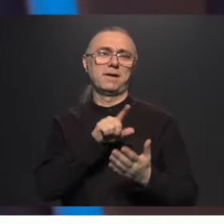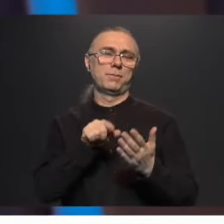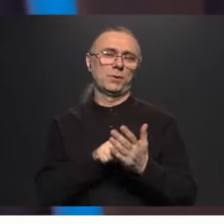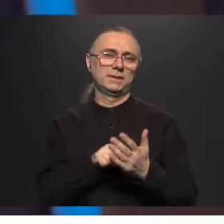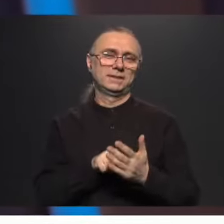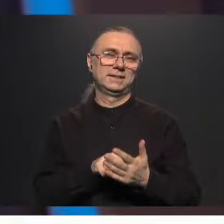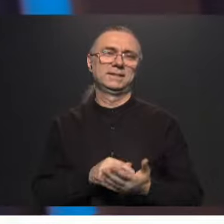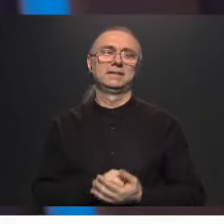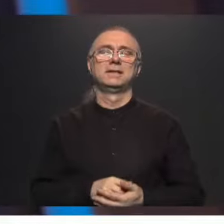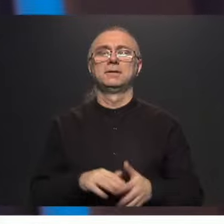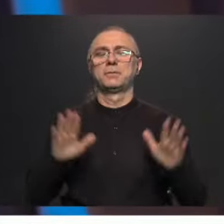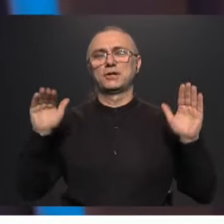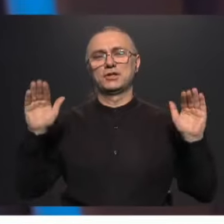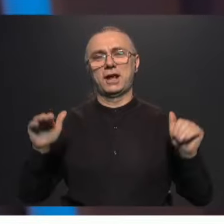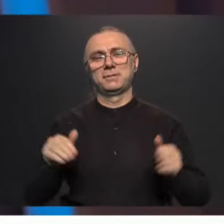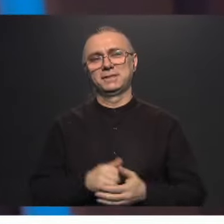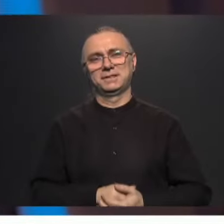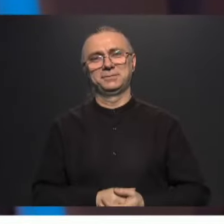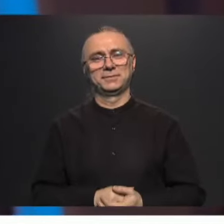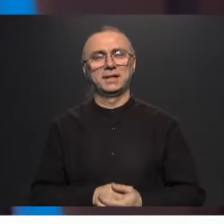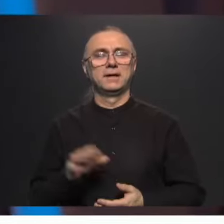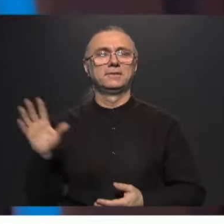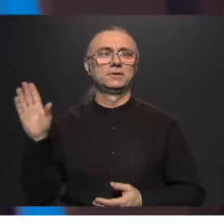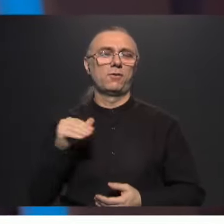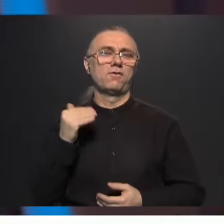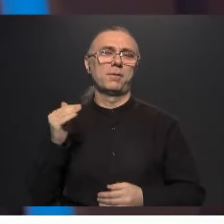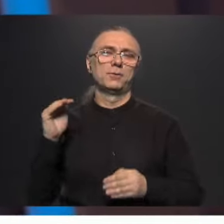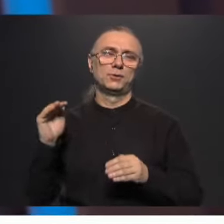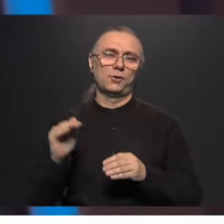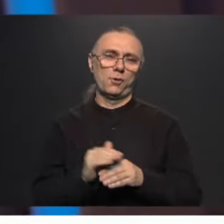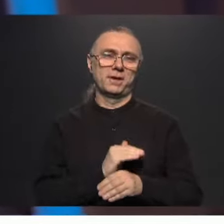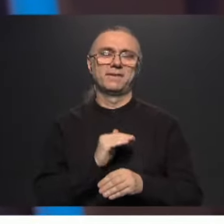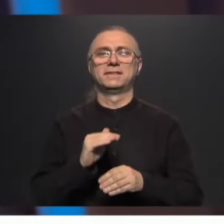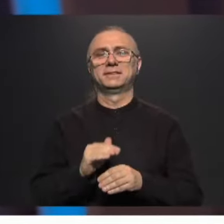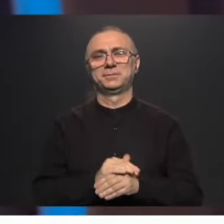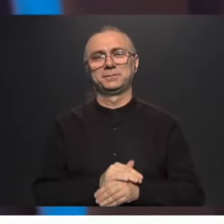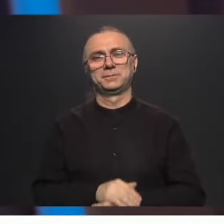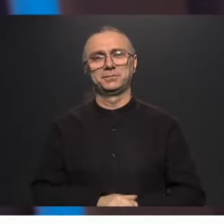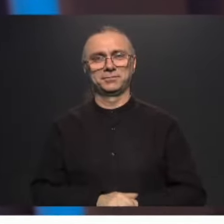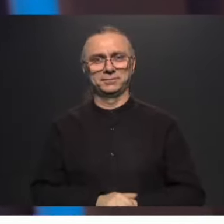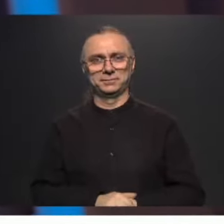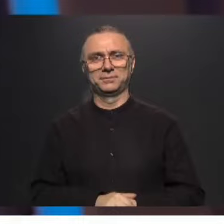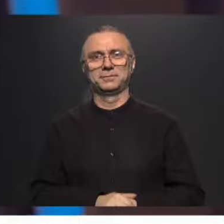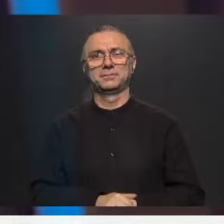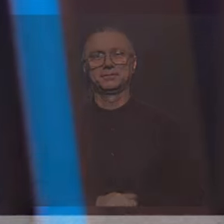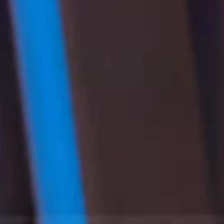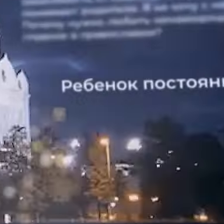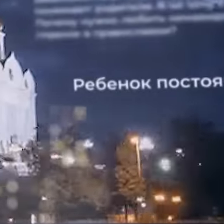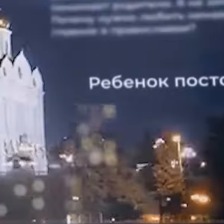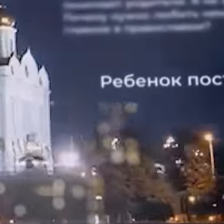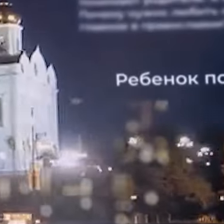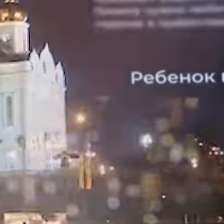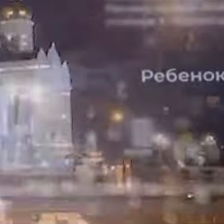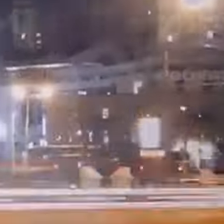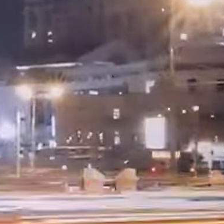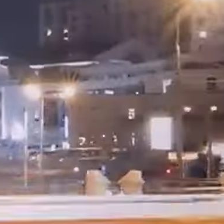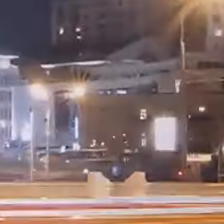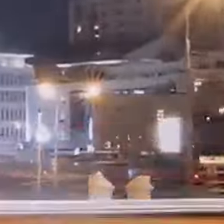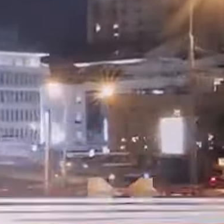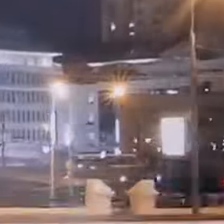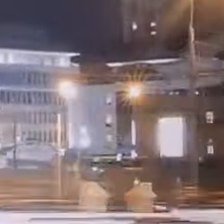веры. Мы прощаемся с вами до завтра. Всего вам самого доброго. Оставайтесь с телеканалом «Спас».